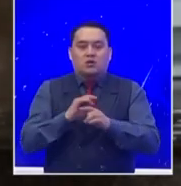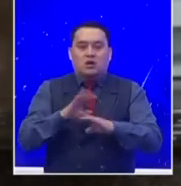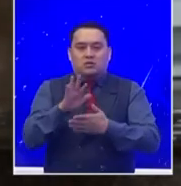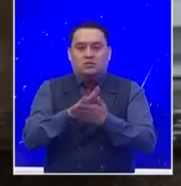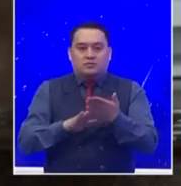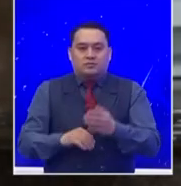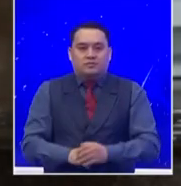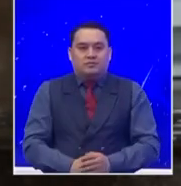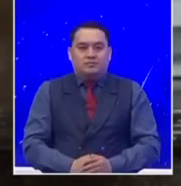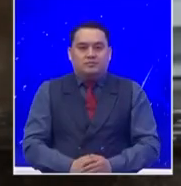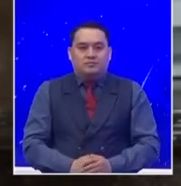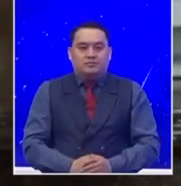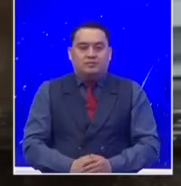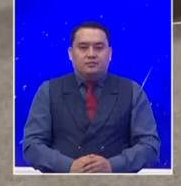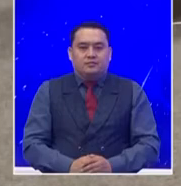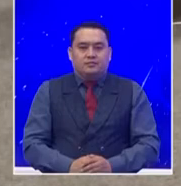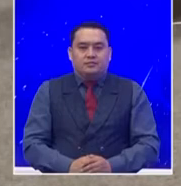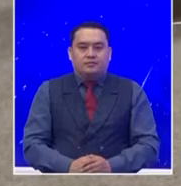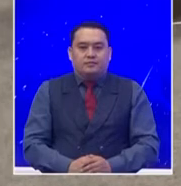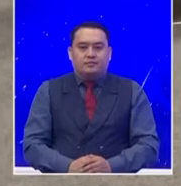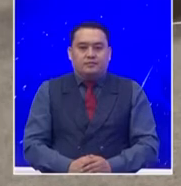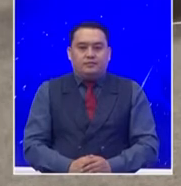руководитель департамента.